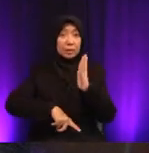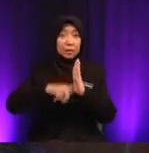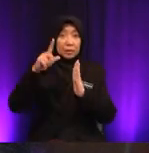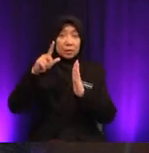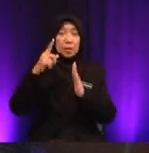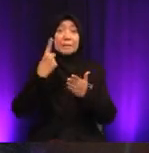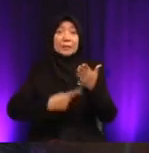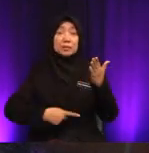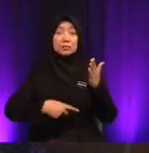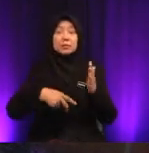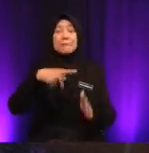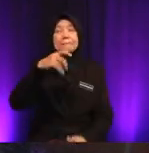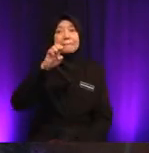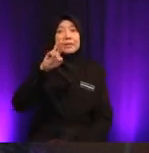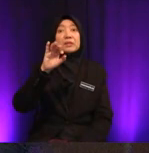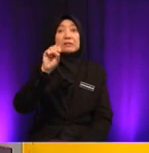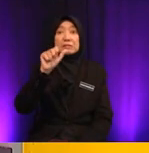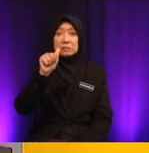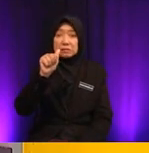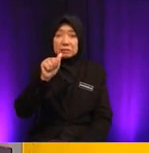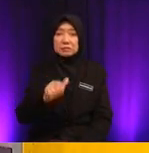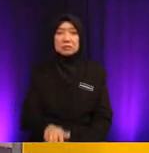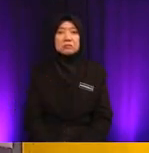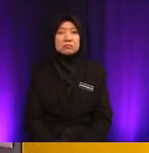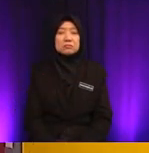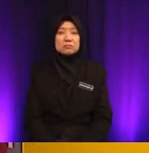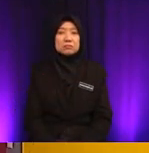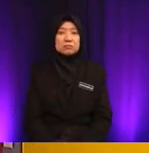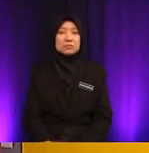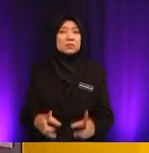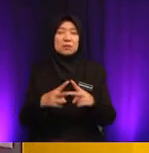perisa inilah yang memang budak remaja